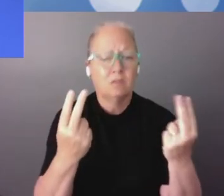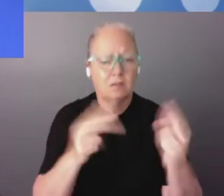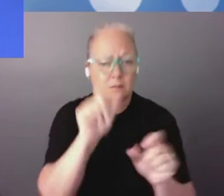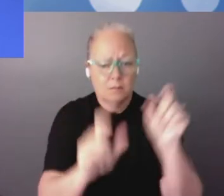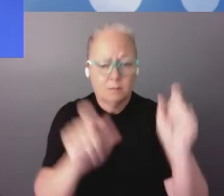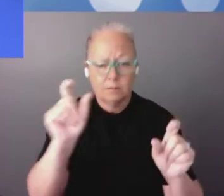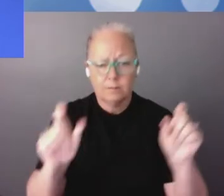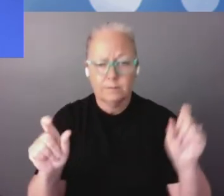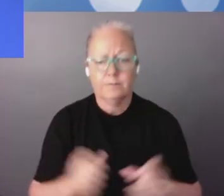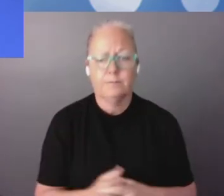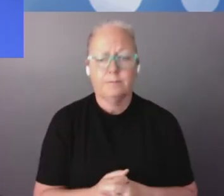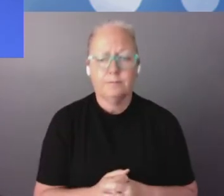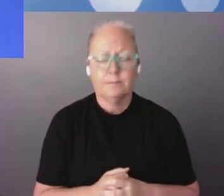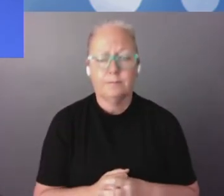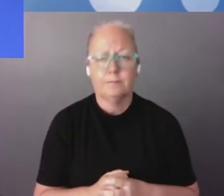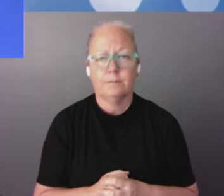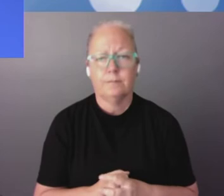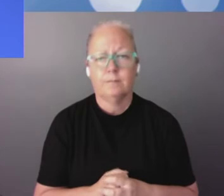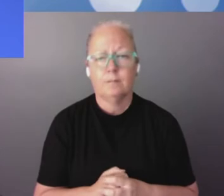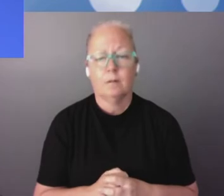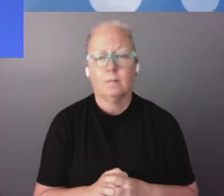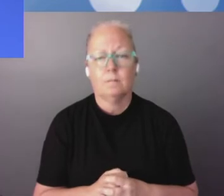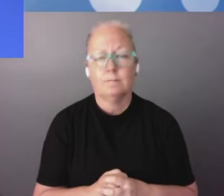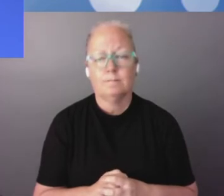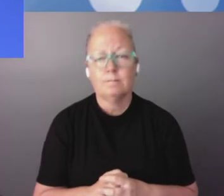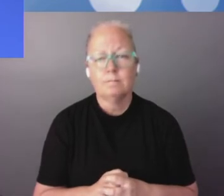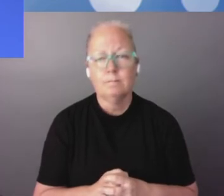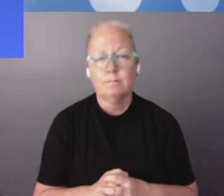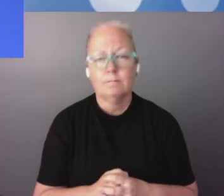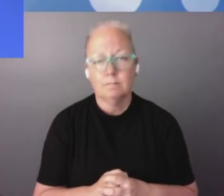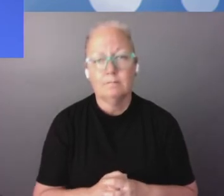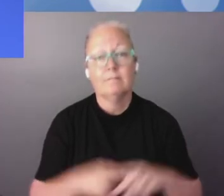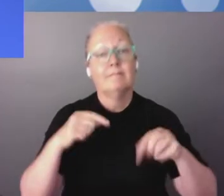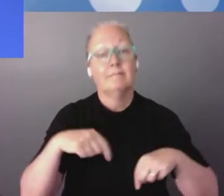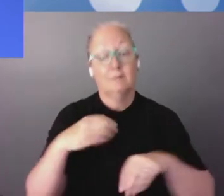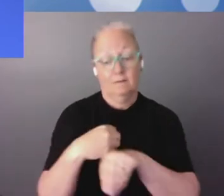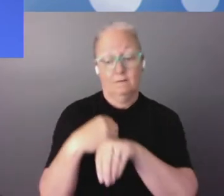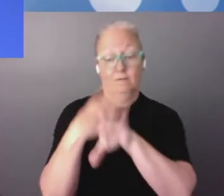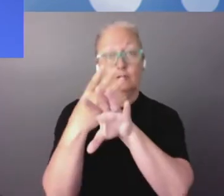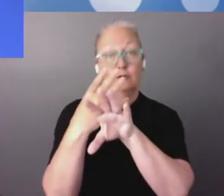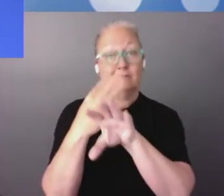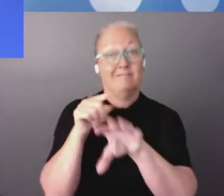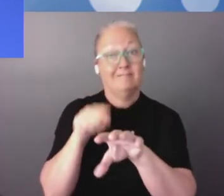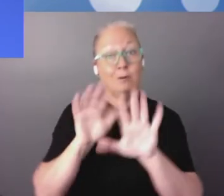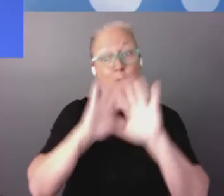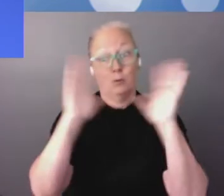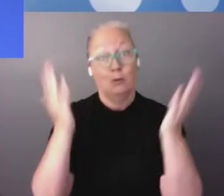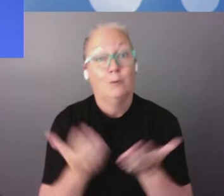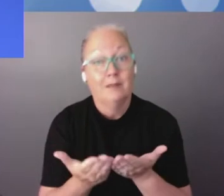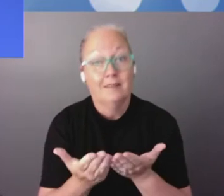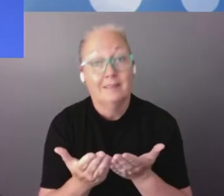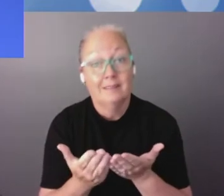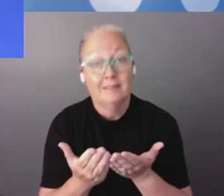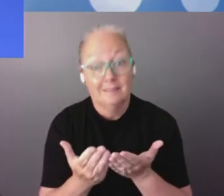depuis longtemps déjà, le monde virtuel et le monde réel ont commencé à s'entrelacer. D'abord dans la